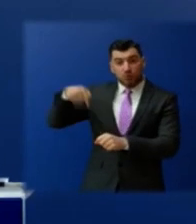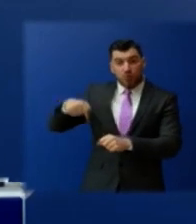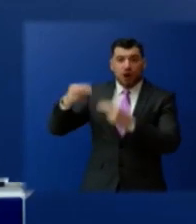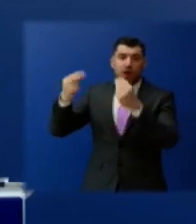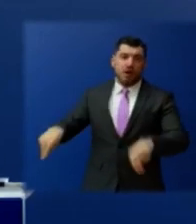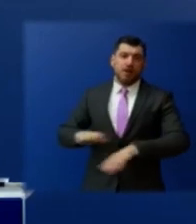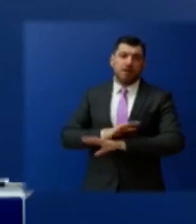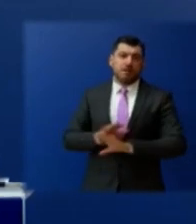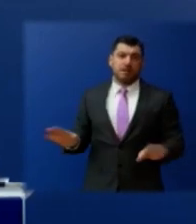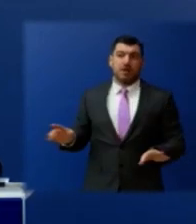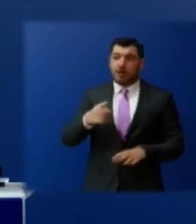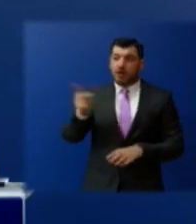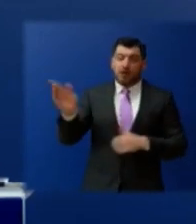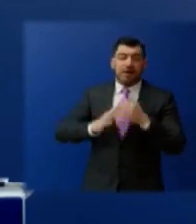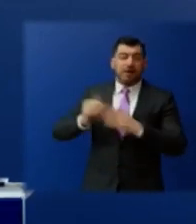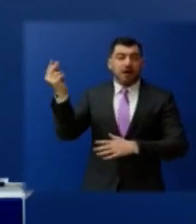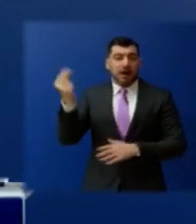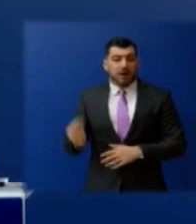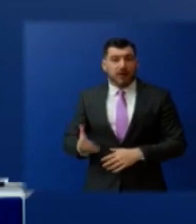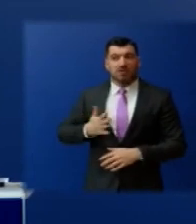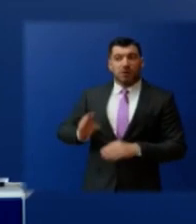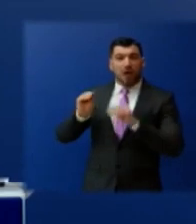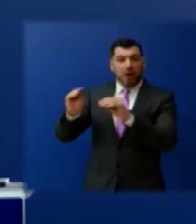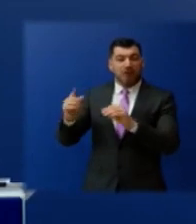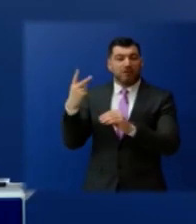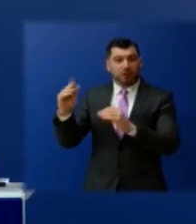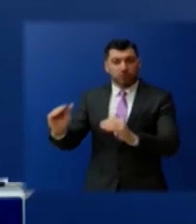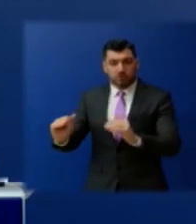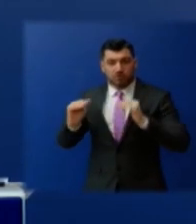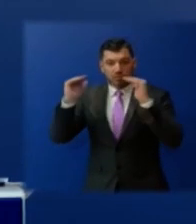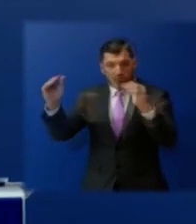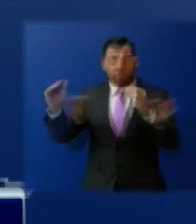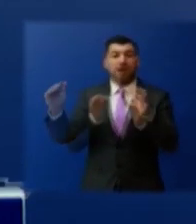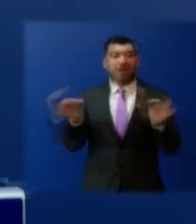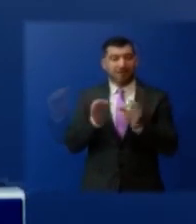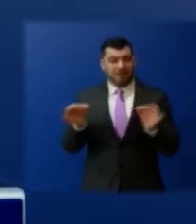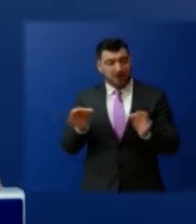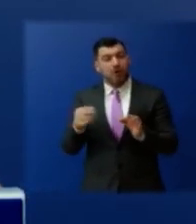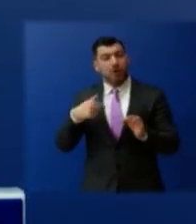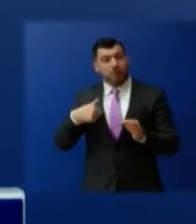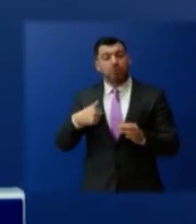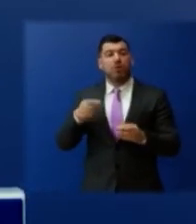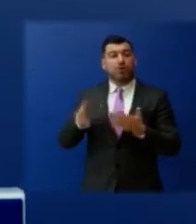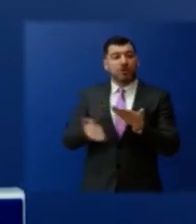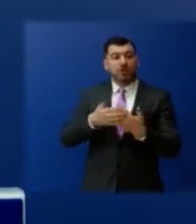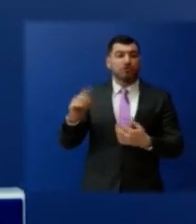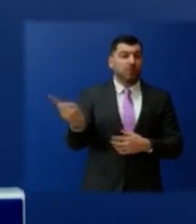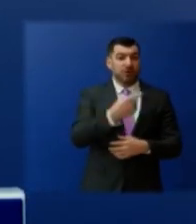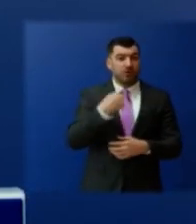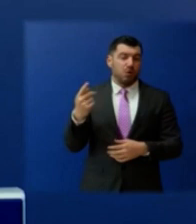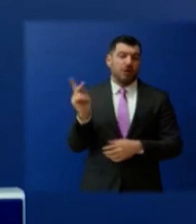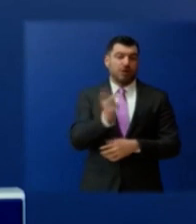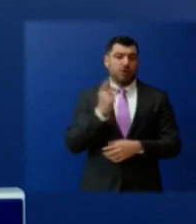στις 7 νέες παρεμβάσεις που ανέρχονται αθροιστικά στα 800 εκατομμύρια ευρώ. Αφορούν πρώτον